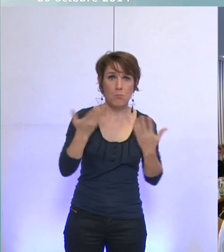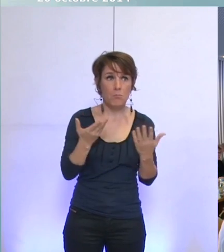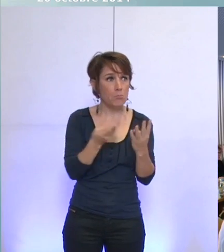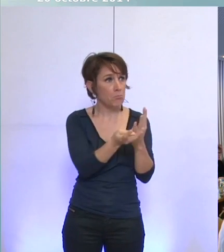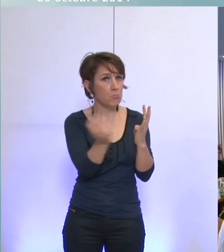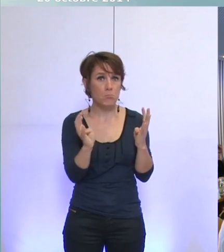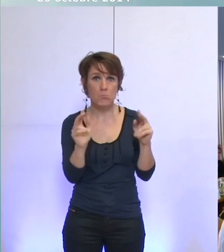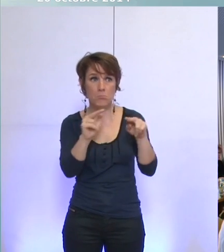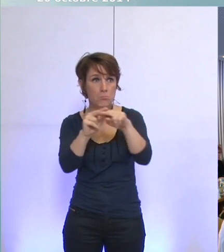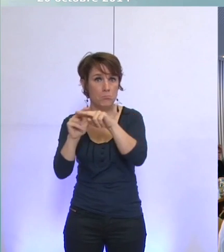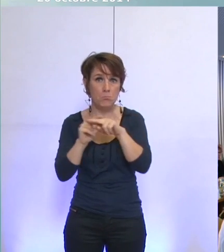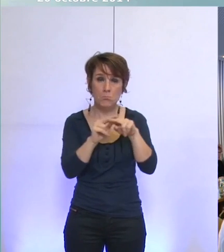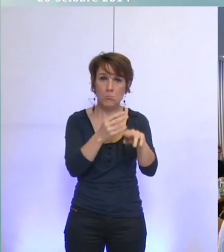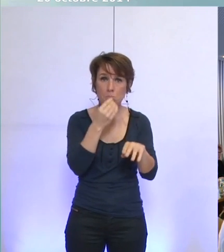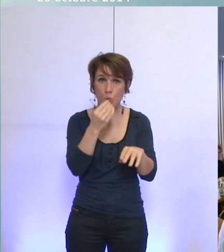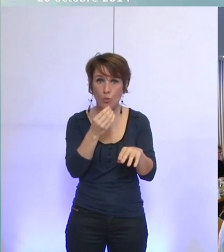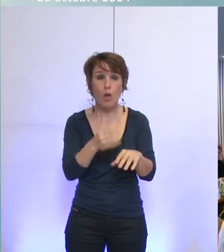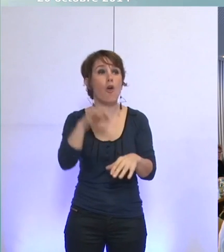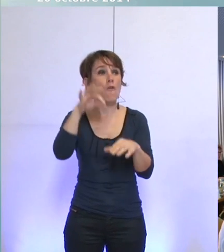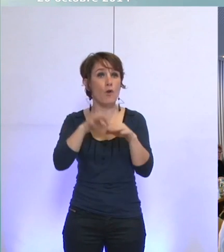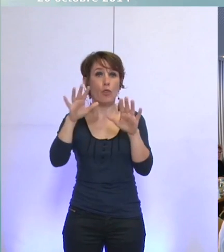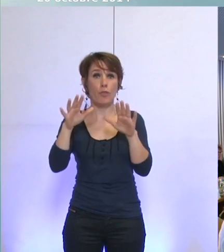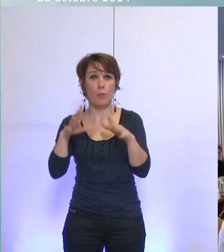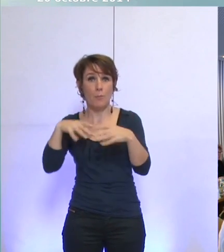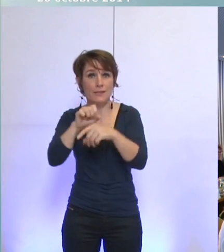Non? Qui ne prend pas part au vote?